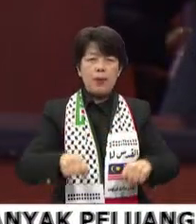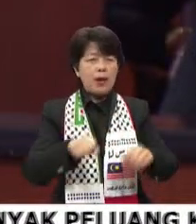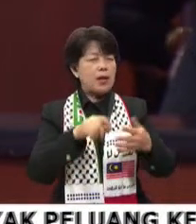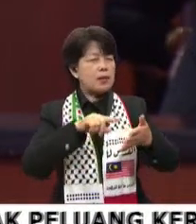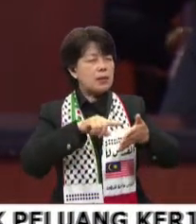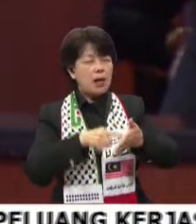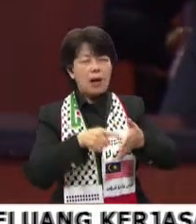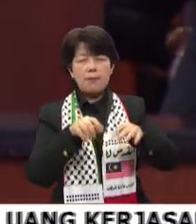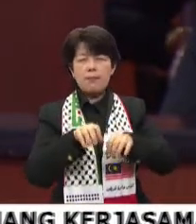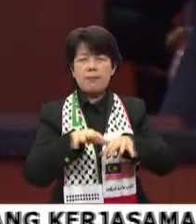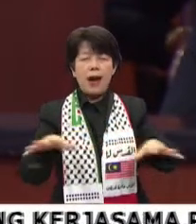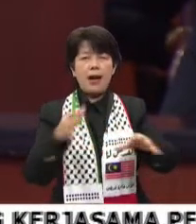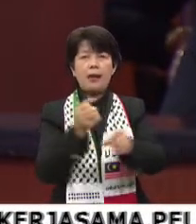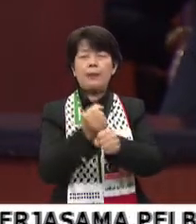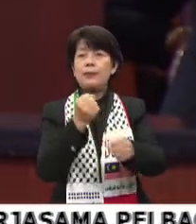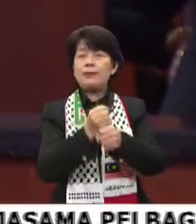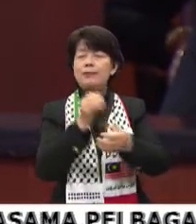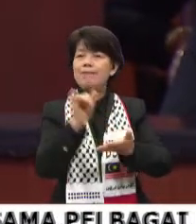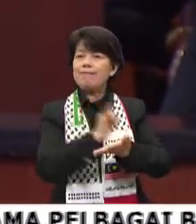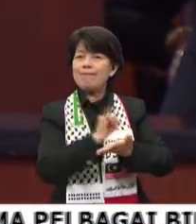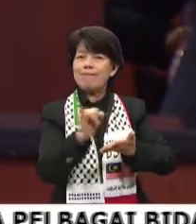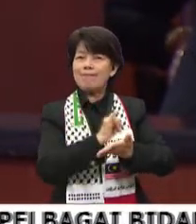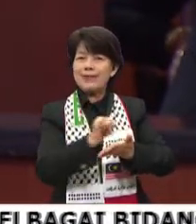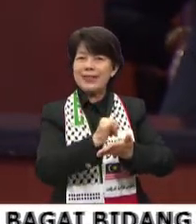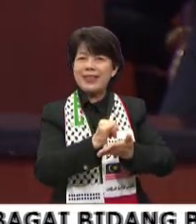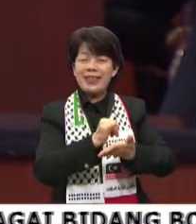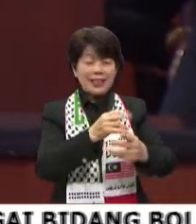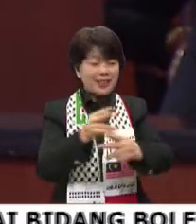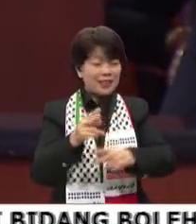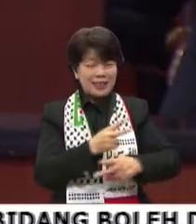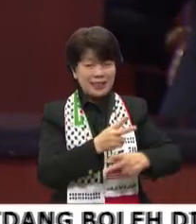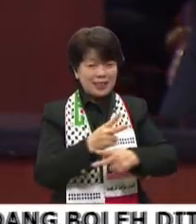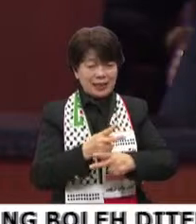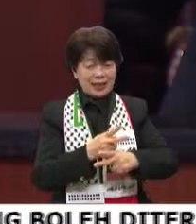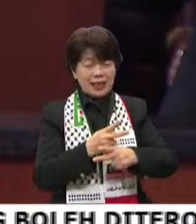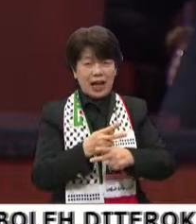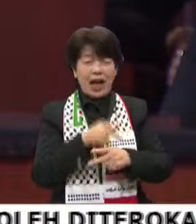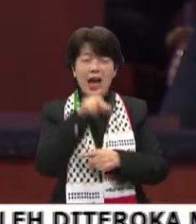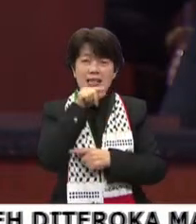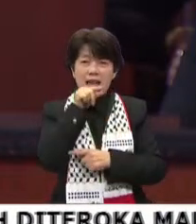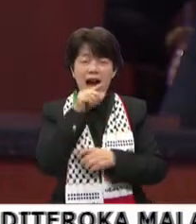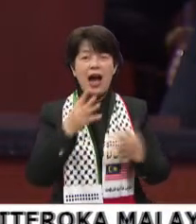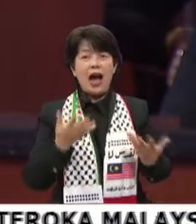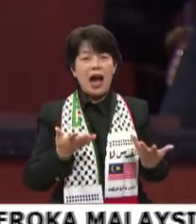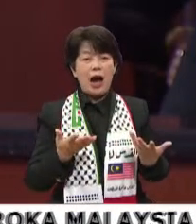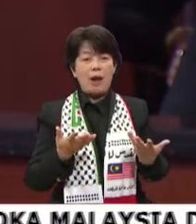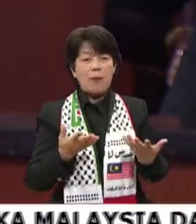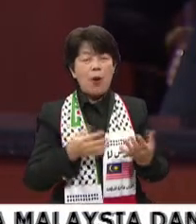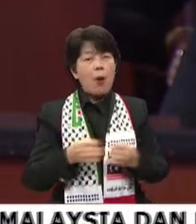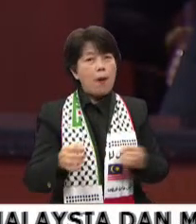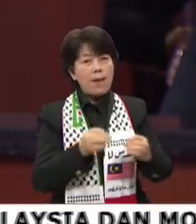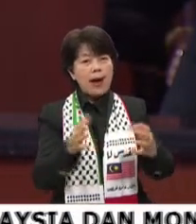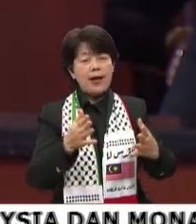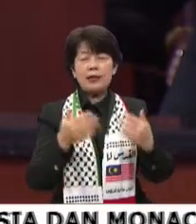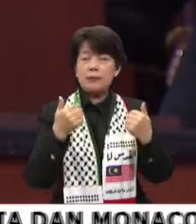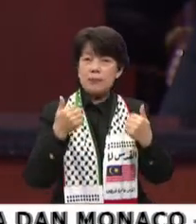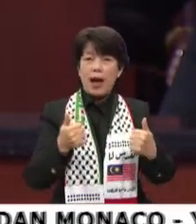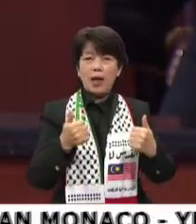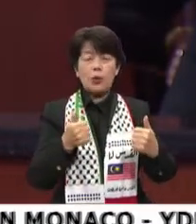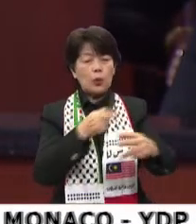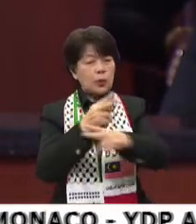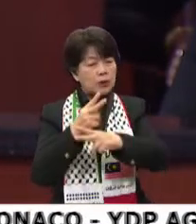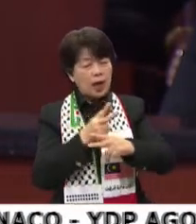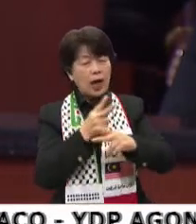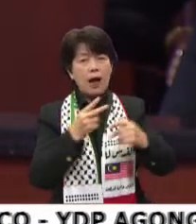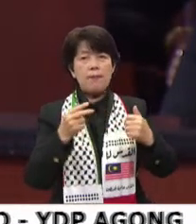industri-ri utama seperti ternakan ayam dapat beroperasi dan dengan dengan baik dan kita